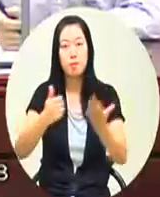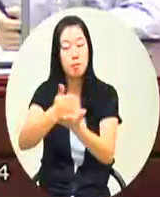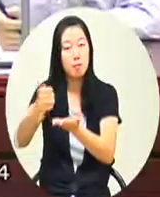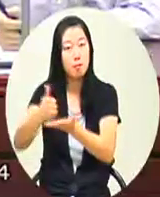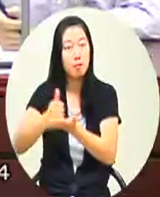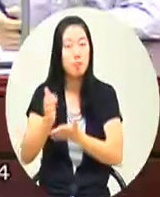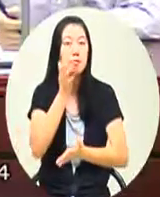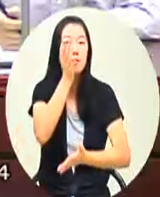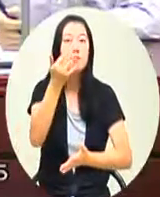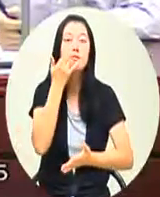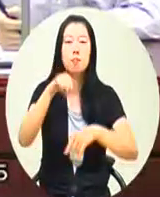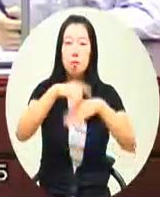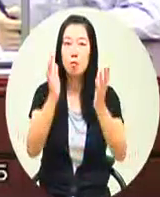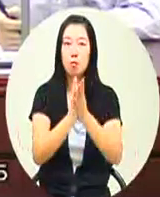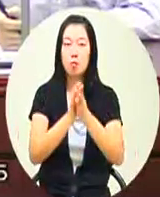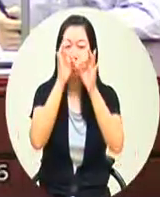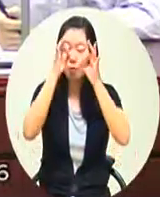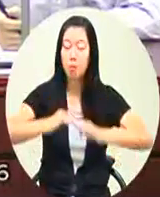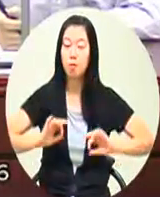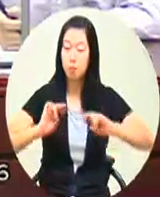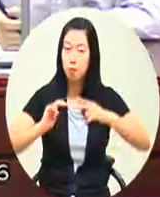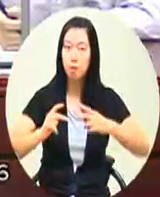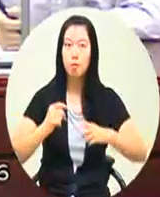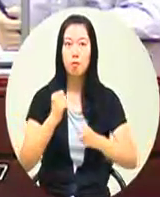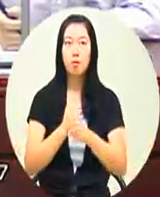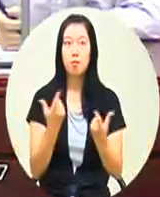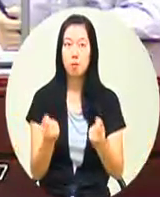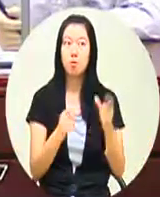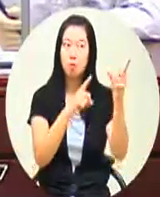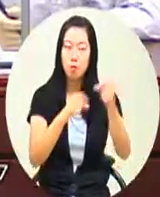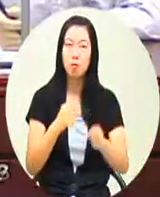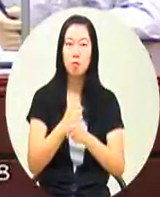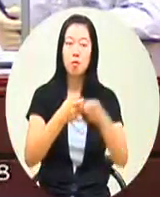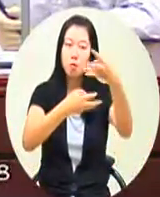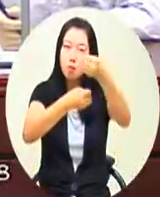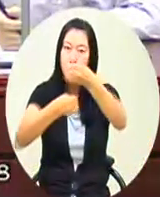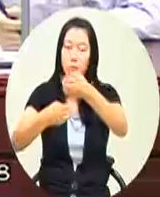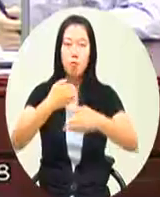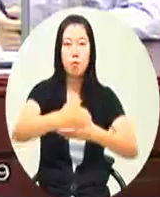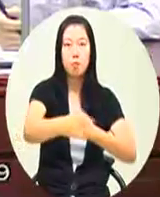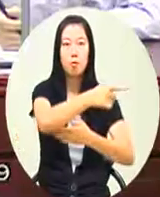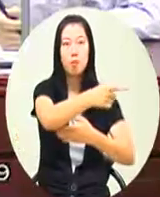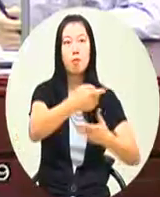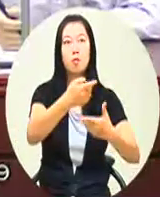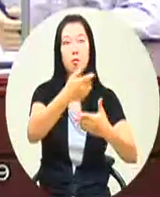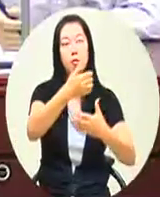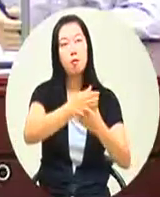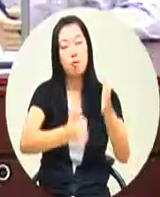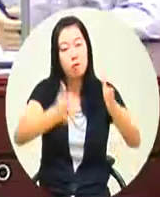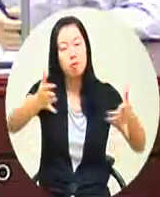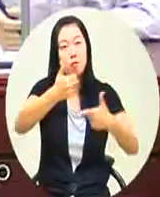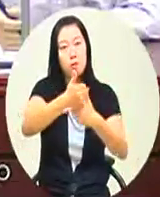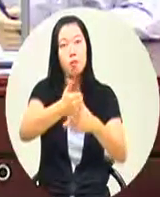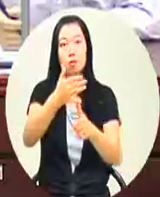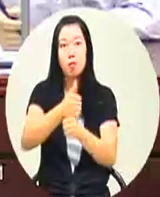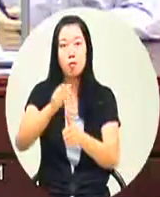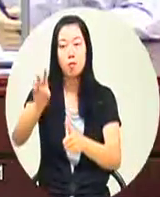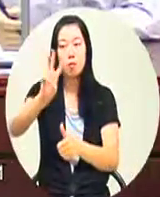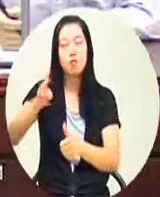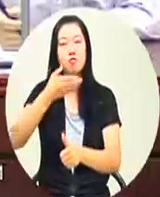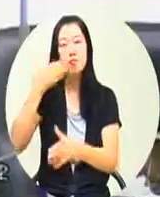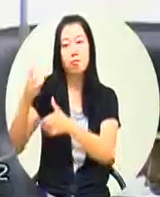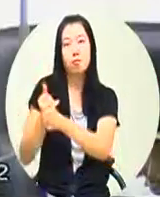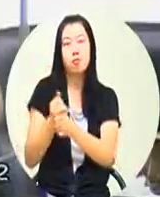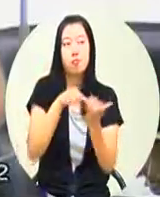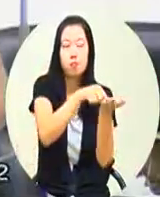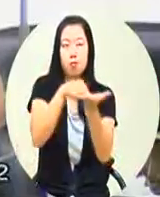去做检讨。那这个部分我们会按照期程，分别跟营建署还有水利署这边来争取经费。 我希